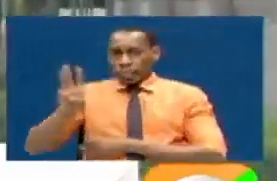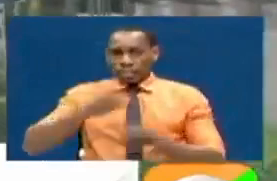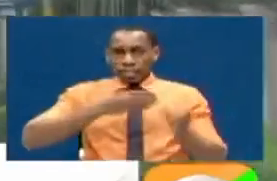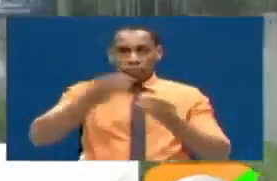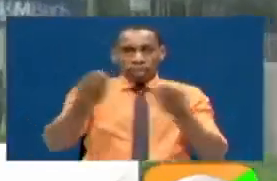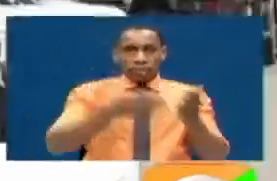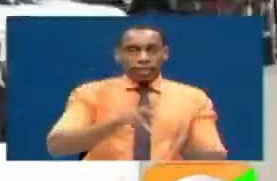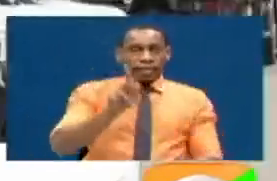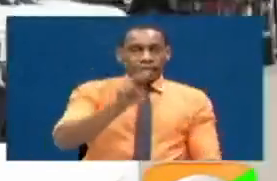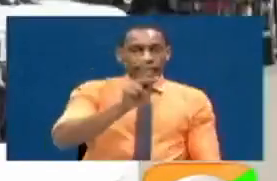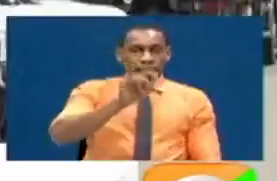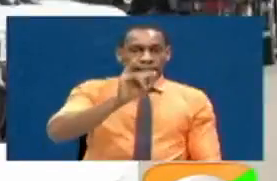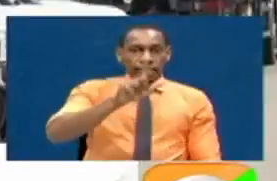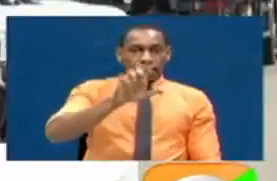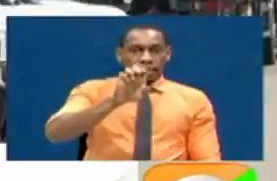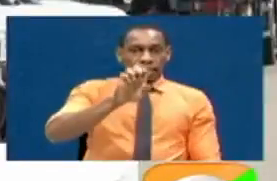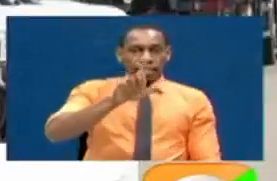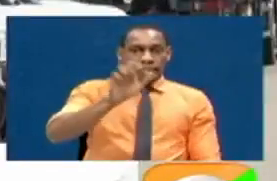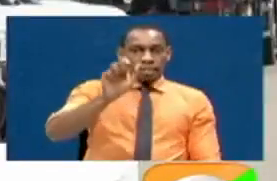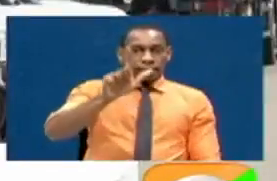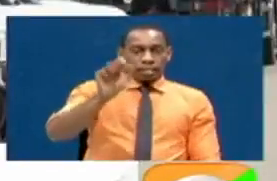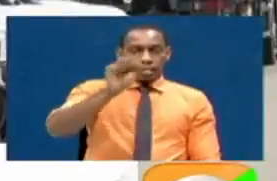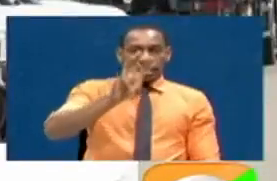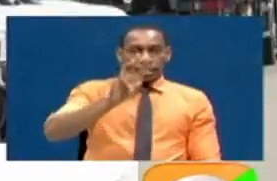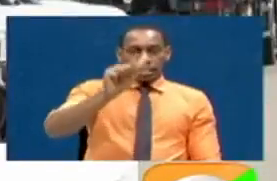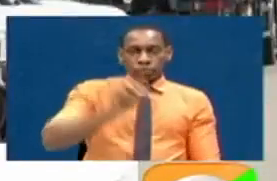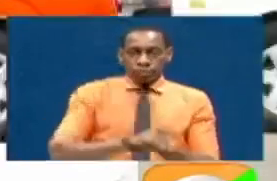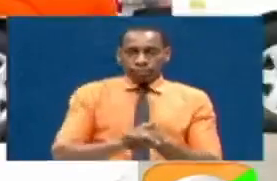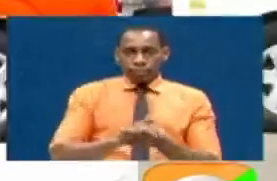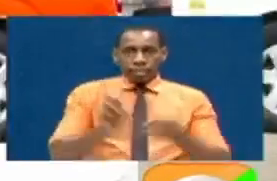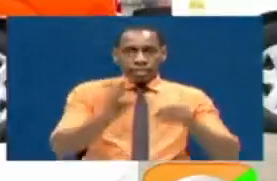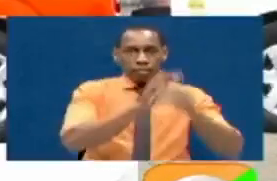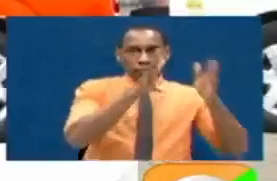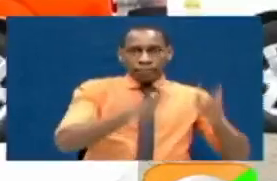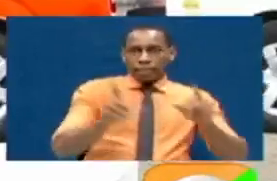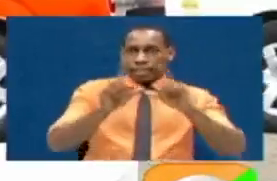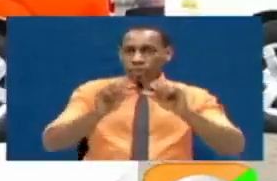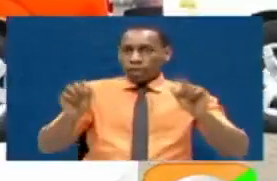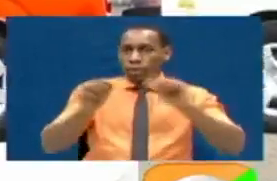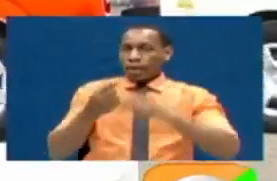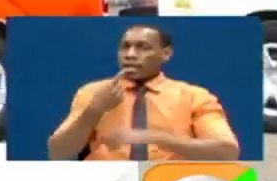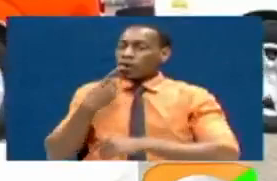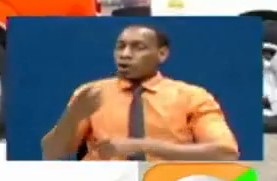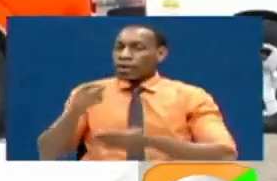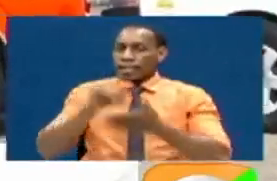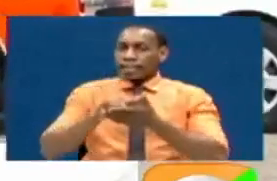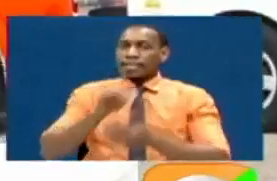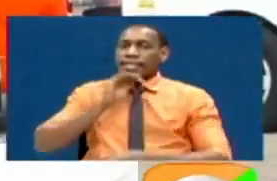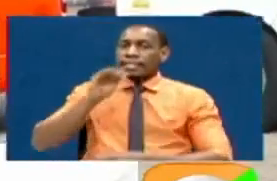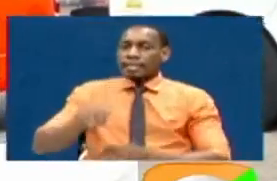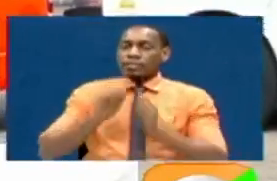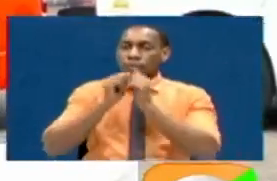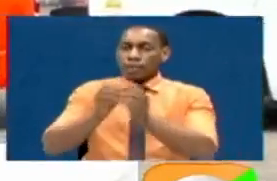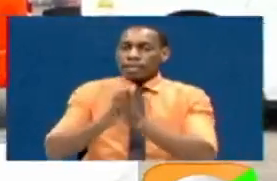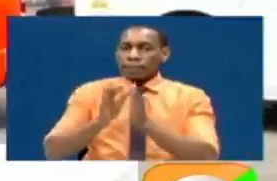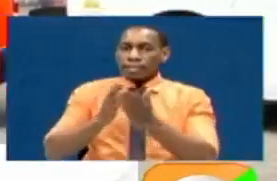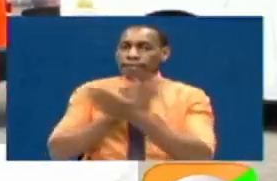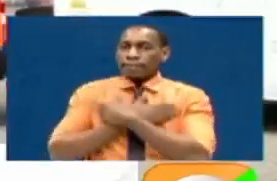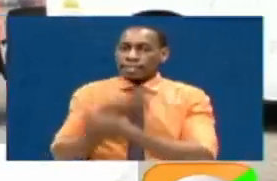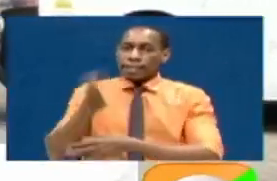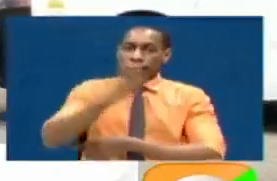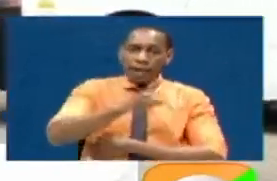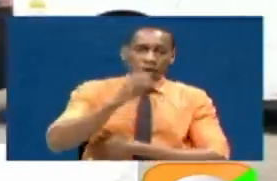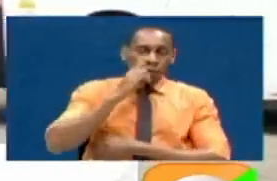kuelekea Kileleshwa. Msimamizi mmoja wa ambulensi za E+ anadaiwa kutoa amri ya mwanawe na wenzake kupelekwa